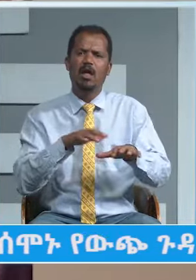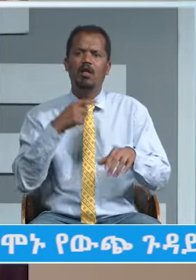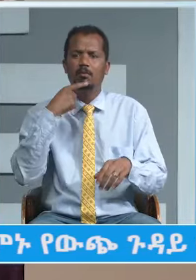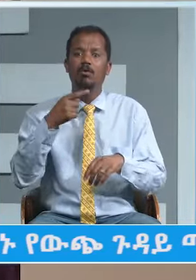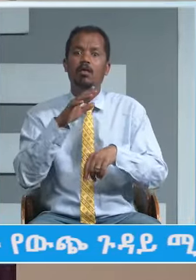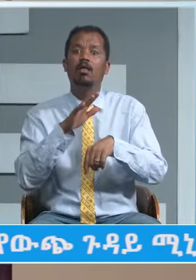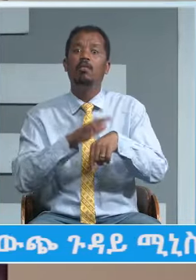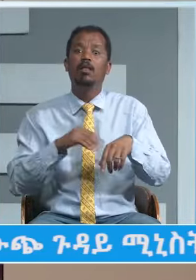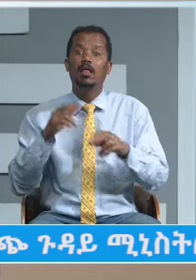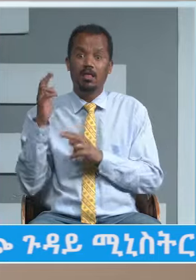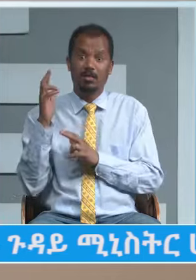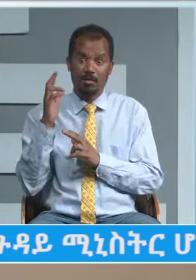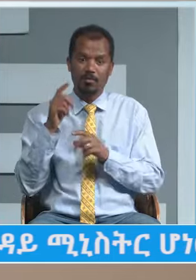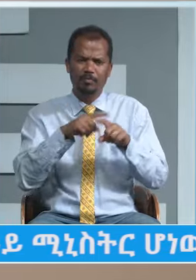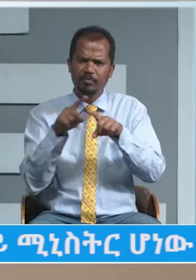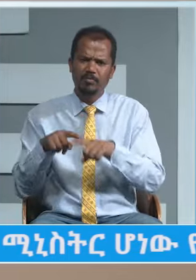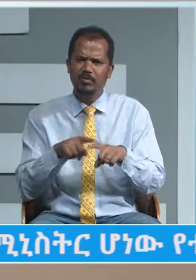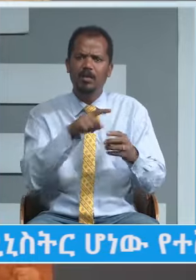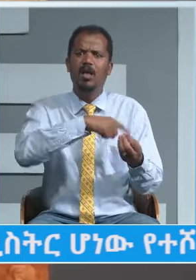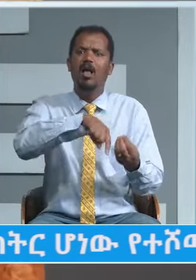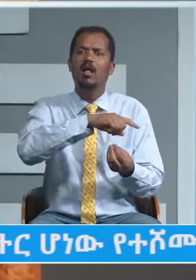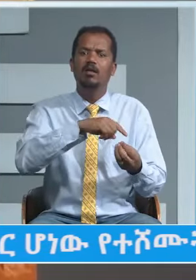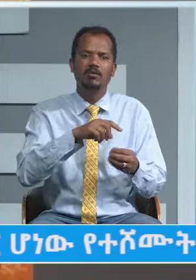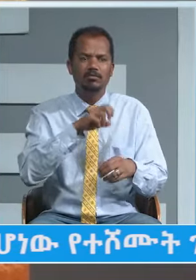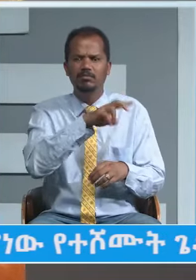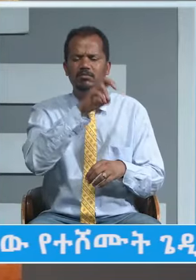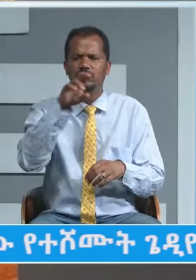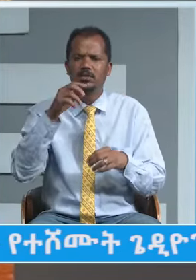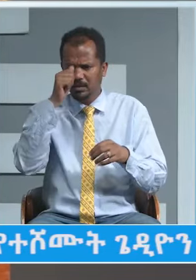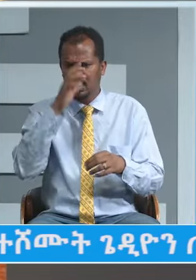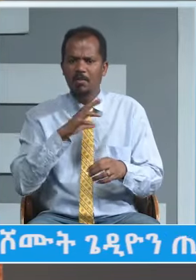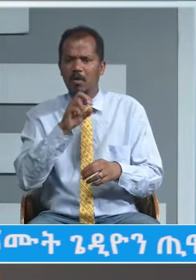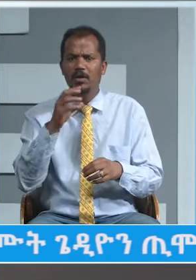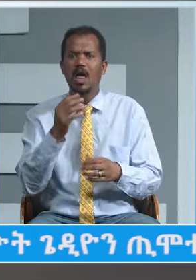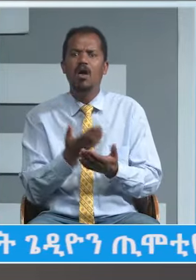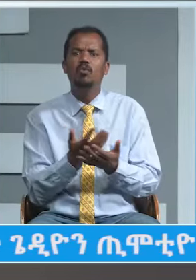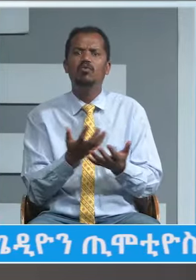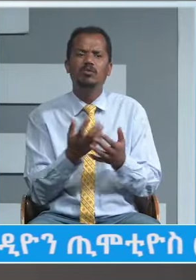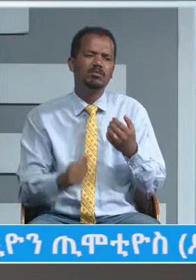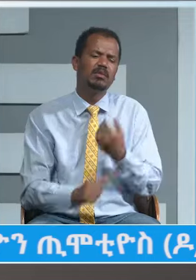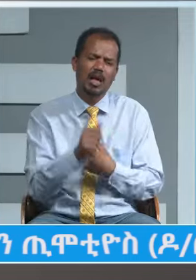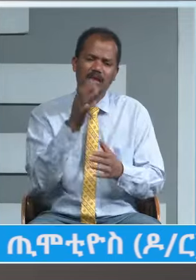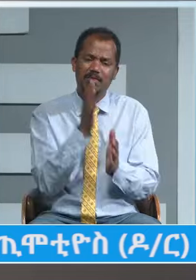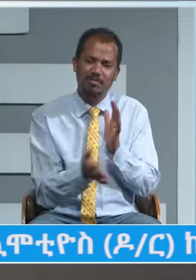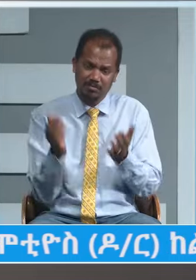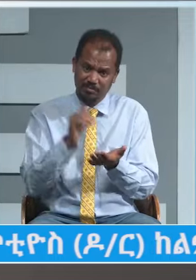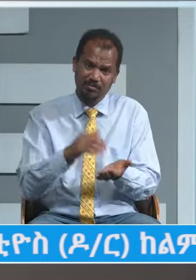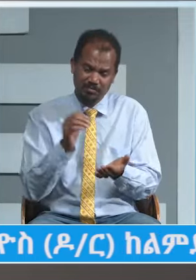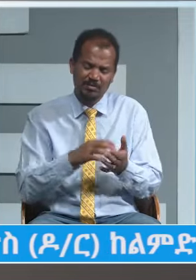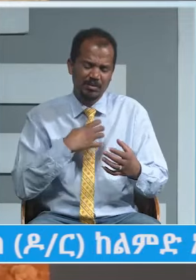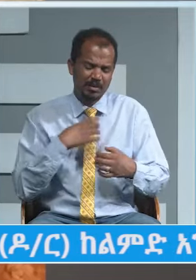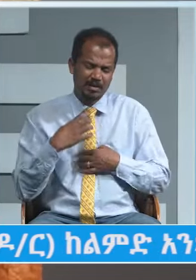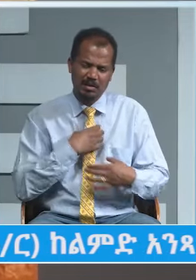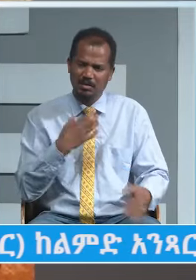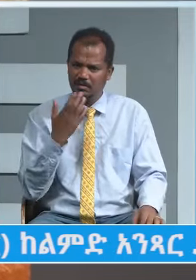ነጻነት ሰራዊት ብሎ የሚጠራው ታጣቂ ቡድን በተለያዩ አካባቢዎች በመዘዋወር ሰባዊና ቁሳዊ ጥቃት እንደሚፈጽም